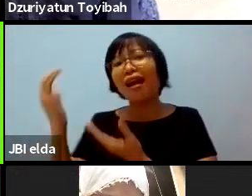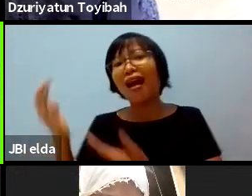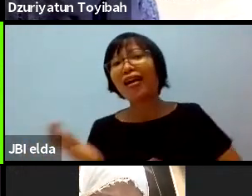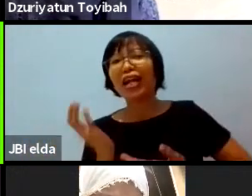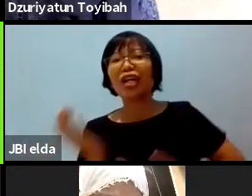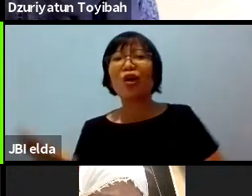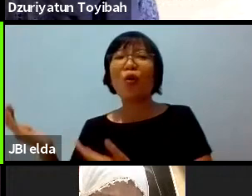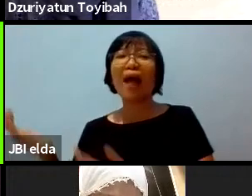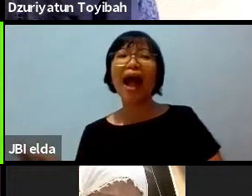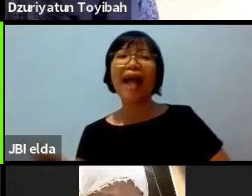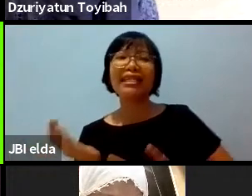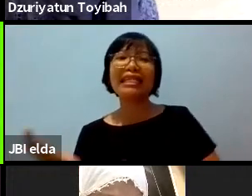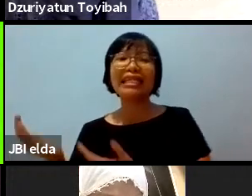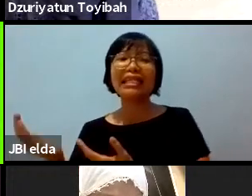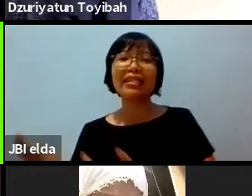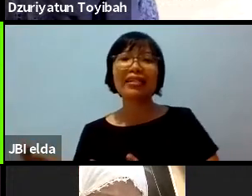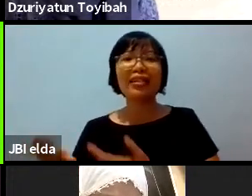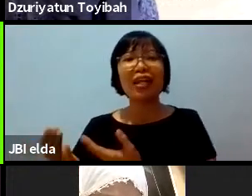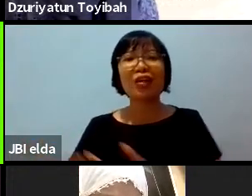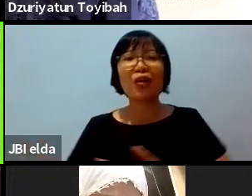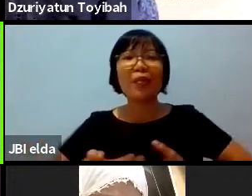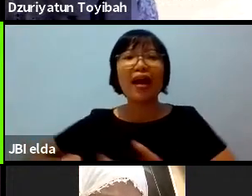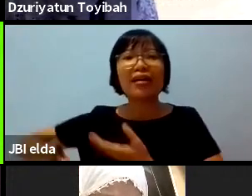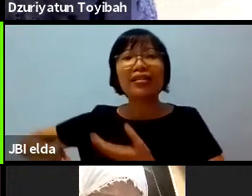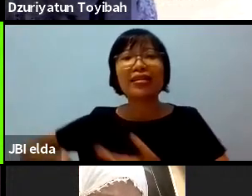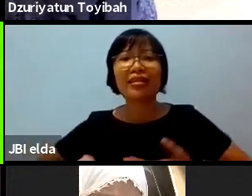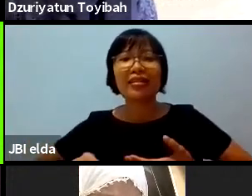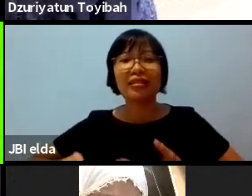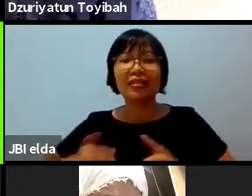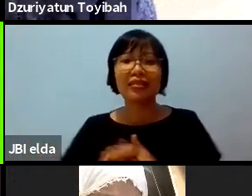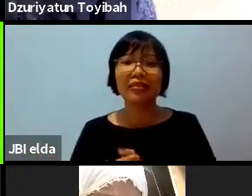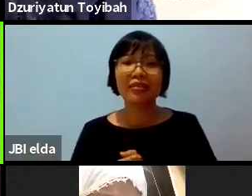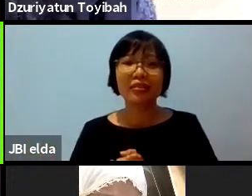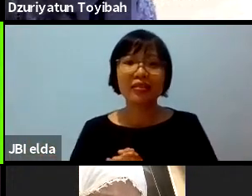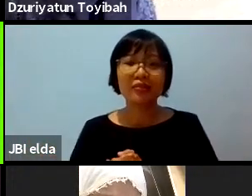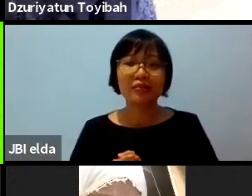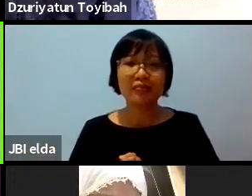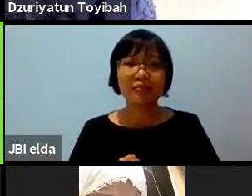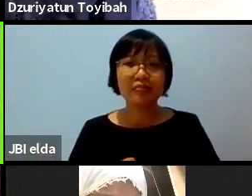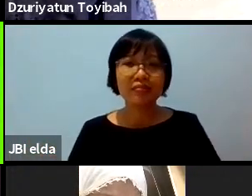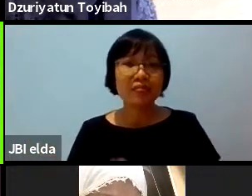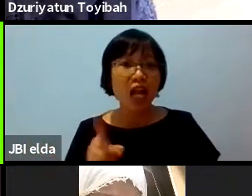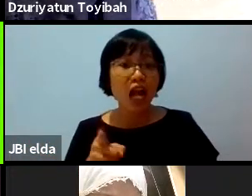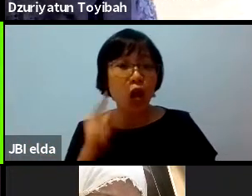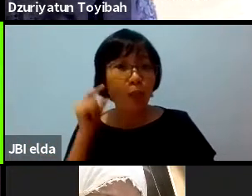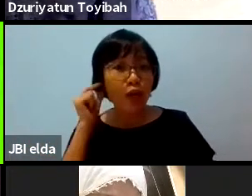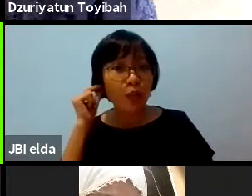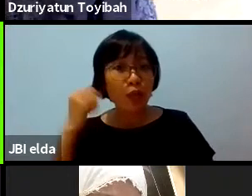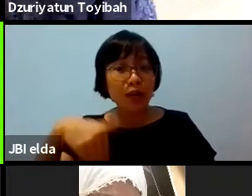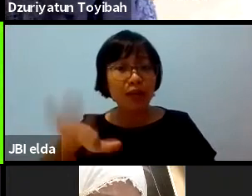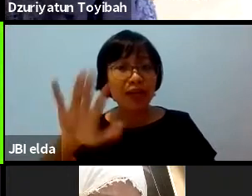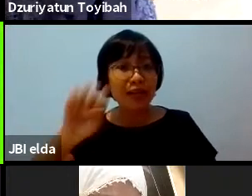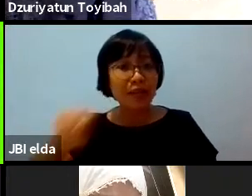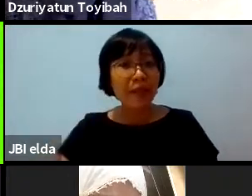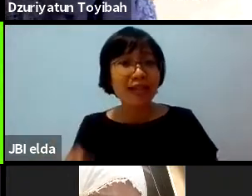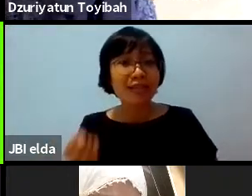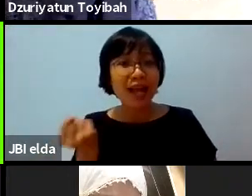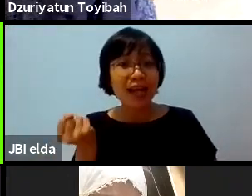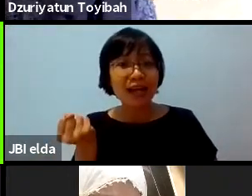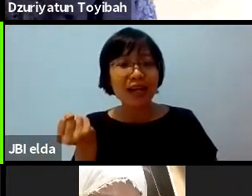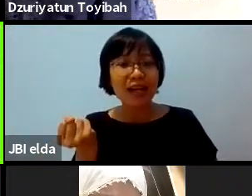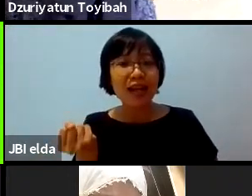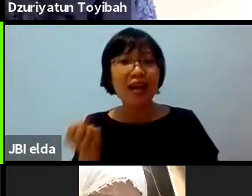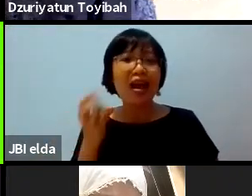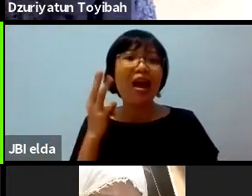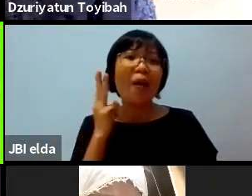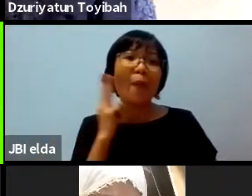Nah, ketika itu terjadi, kalau mereka misalnya dari kampung ke pasar, mamanya bawa jualan, bapaknya gendong bayi, itu jadi bahan lelucon,